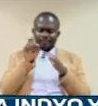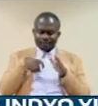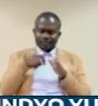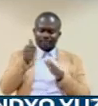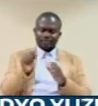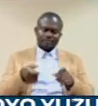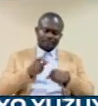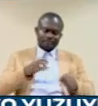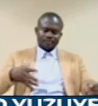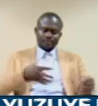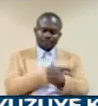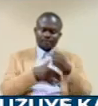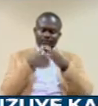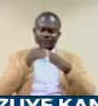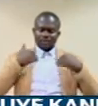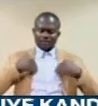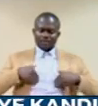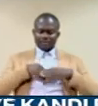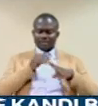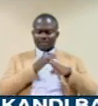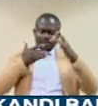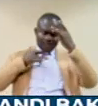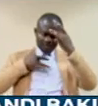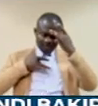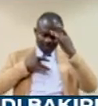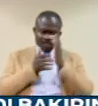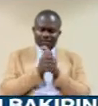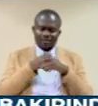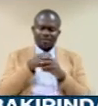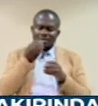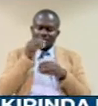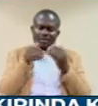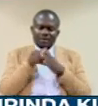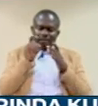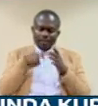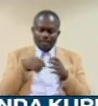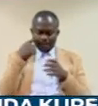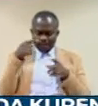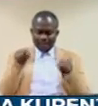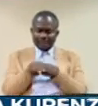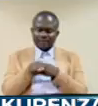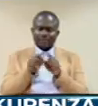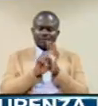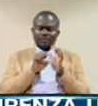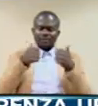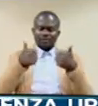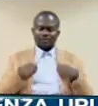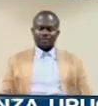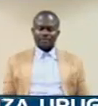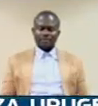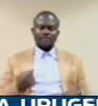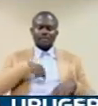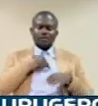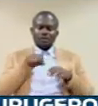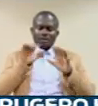bitera imbaraga, ibyubaka umubiri n'ibirinda indwara. Ku nzobere mu mirire, ibi nabyo ngo biba bigomba gufatwa ku rugero nyarwo. Mu byo dukwiriye